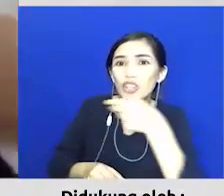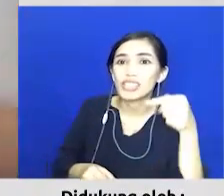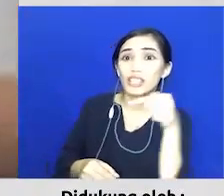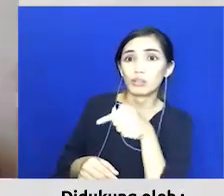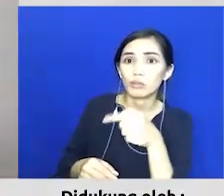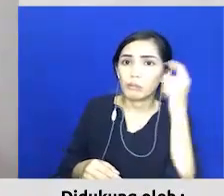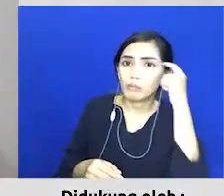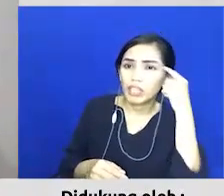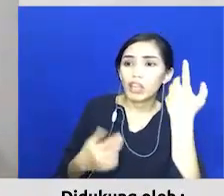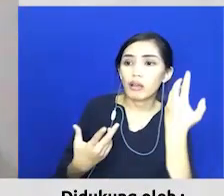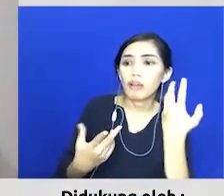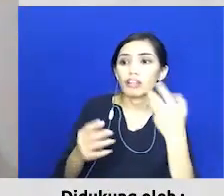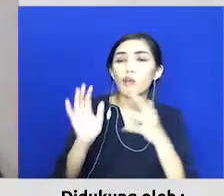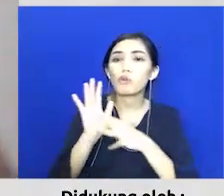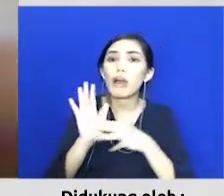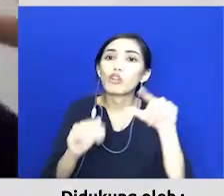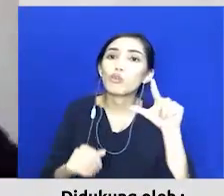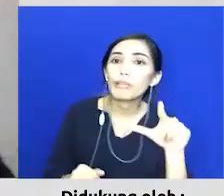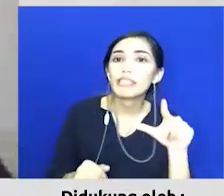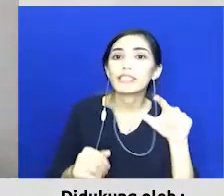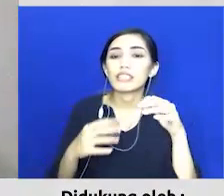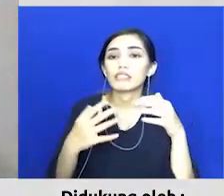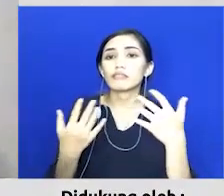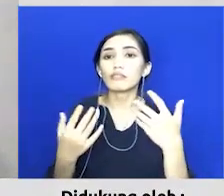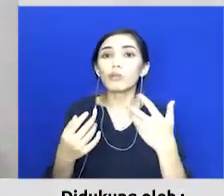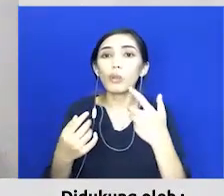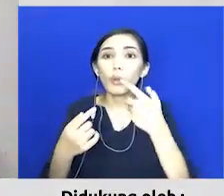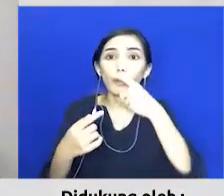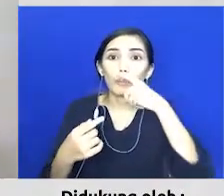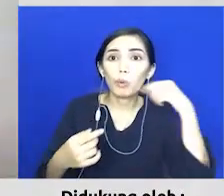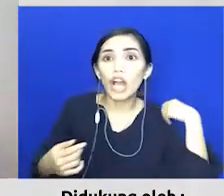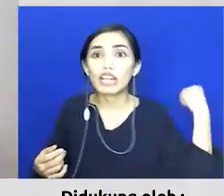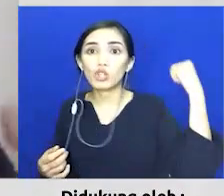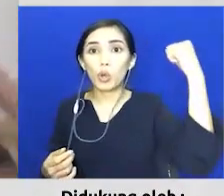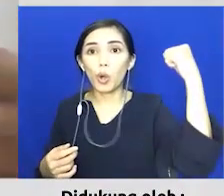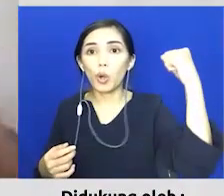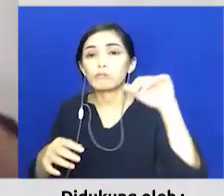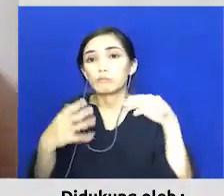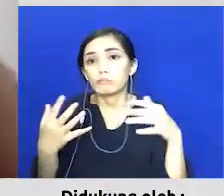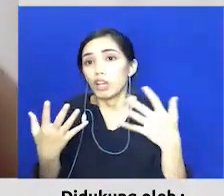pemilu paling demokratis konon kabarnya tahun 55 gitu, orang terbuka begitu, pemikiran begitu